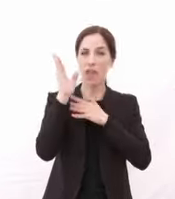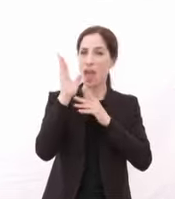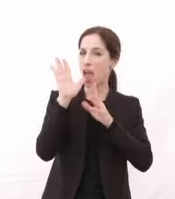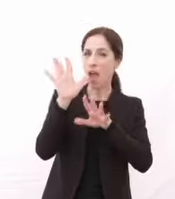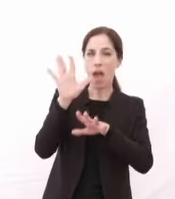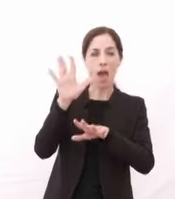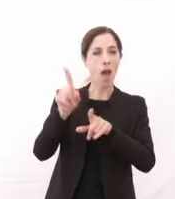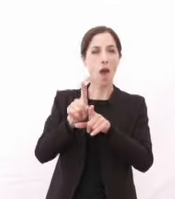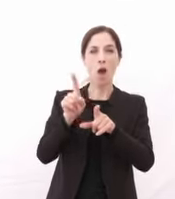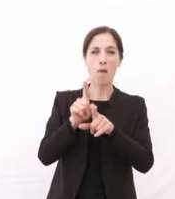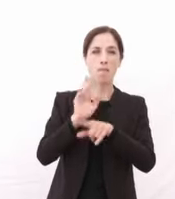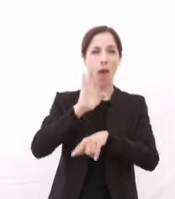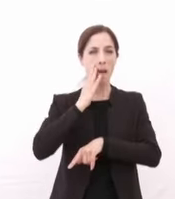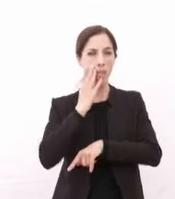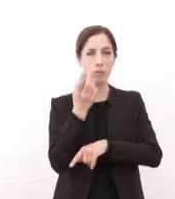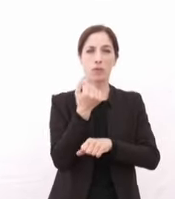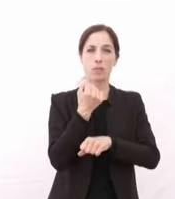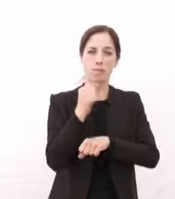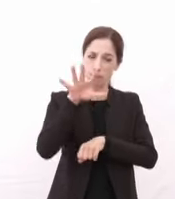solenne.